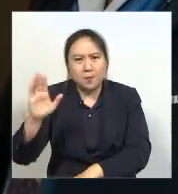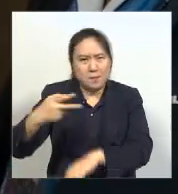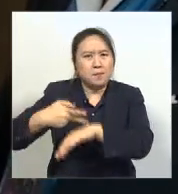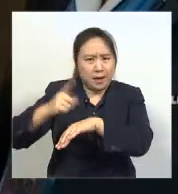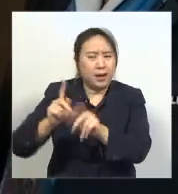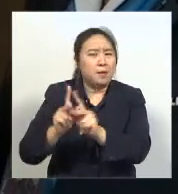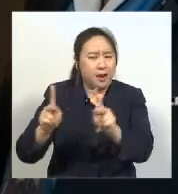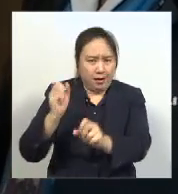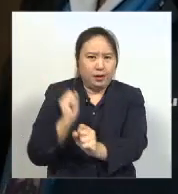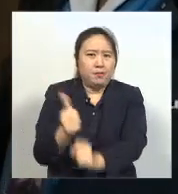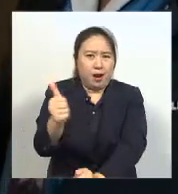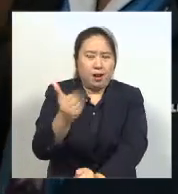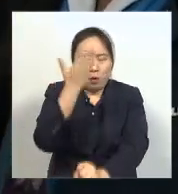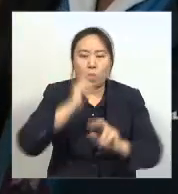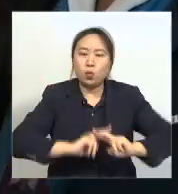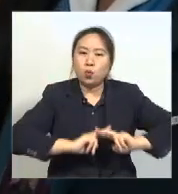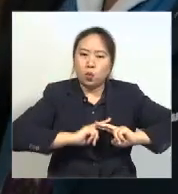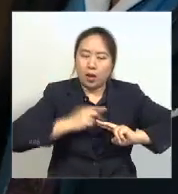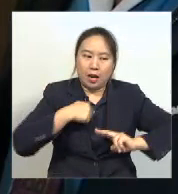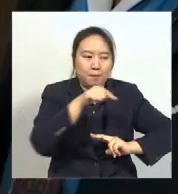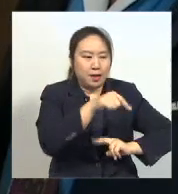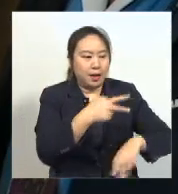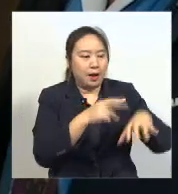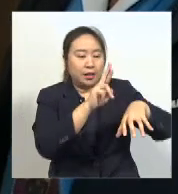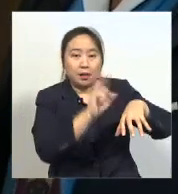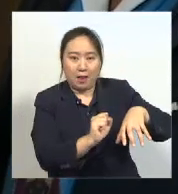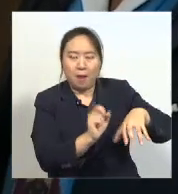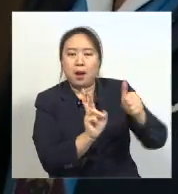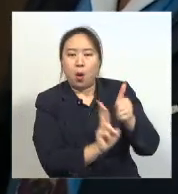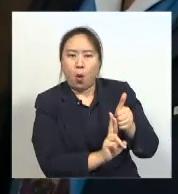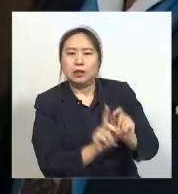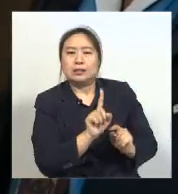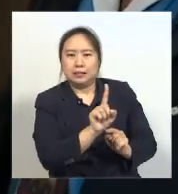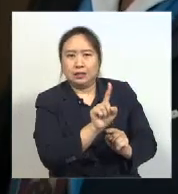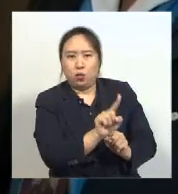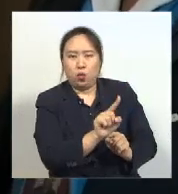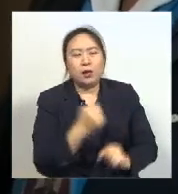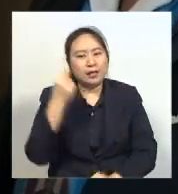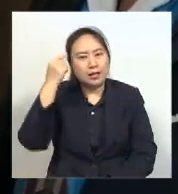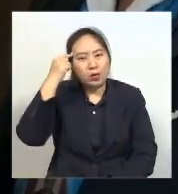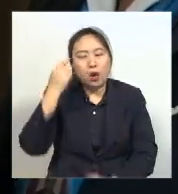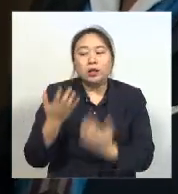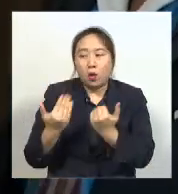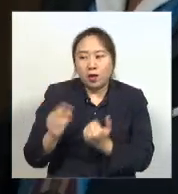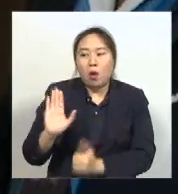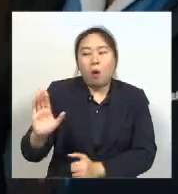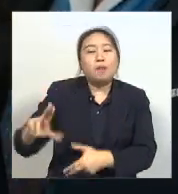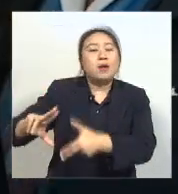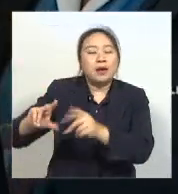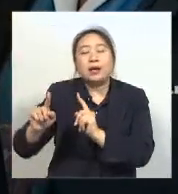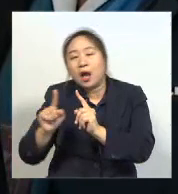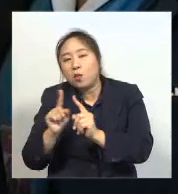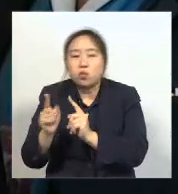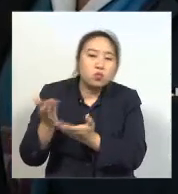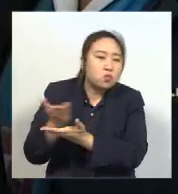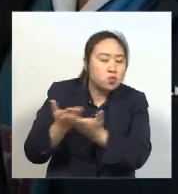มาธิการได้เนื่องจากตนเองนั้นยังทำหน้าที่เป็นรองประธานสภาคนที่1อยู่เชื่อว่ายังเป็นเพียงการพูดคุยในพรรคพลังประชารัฐ